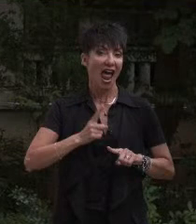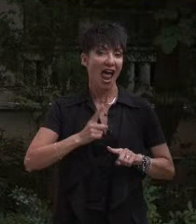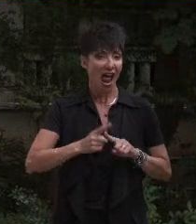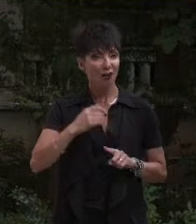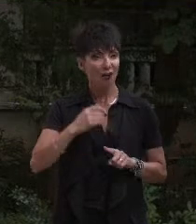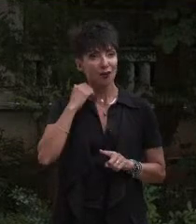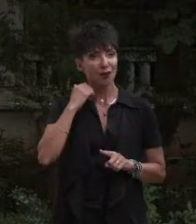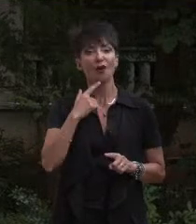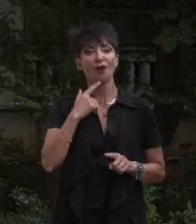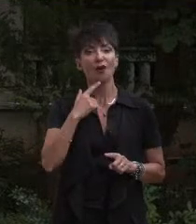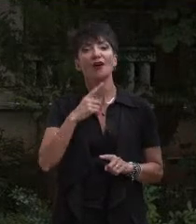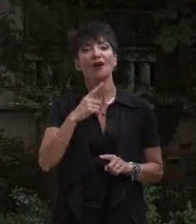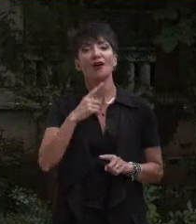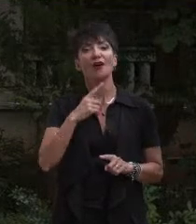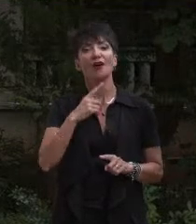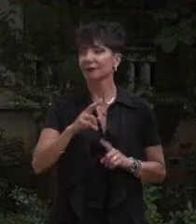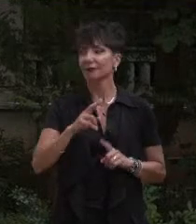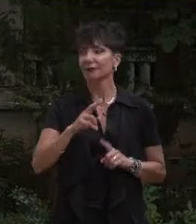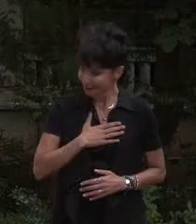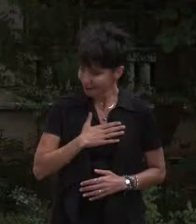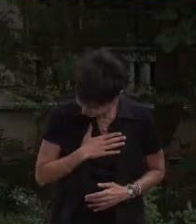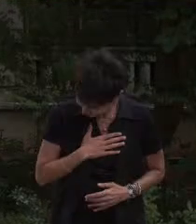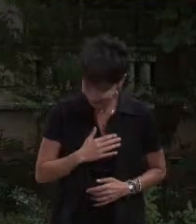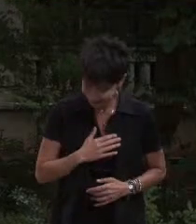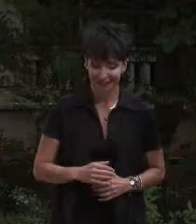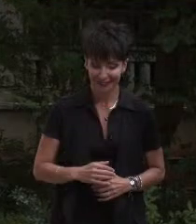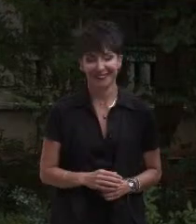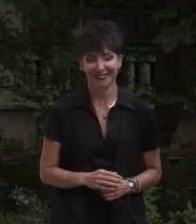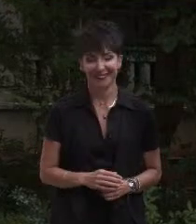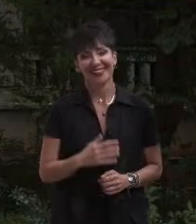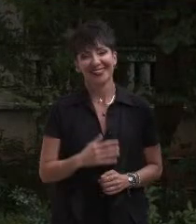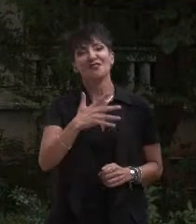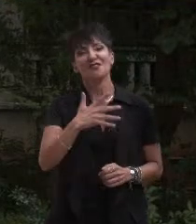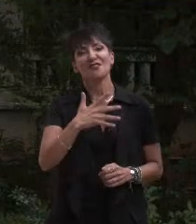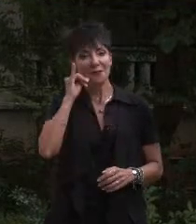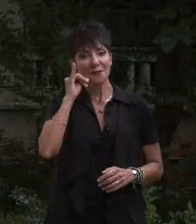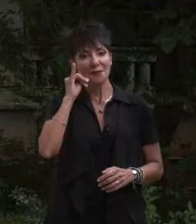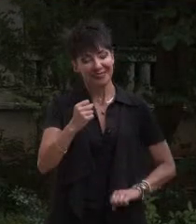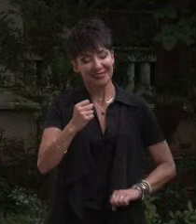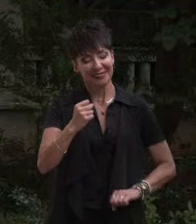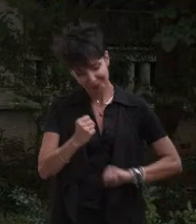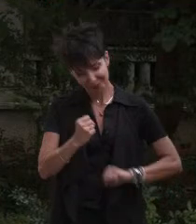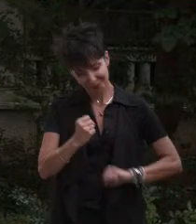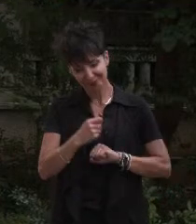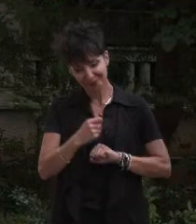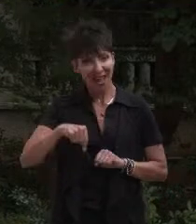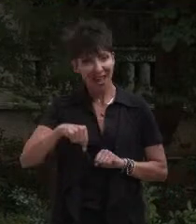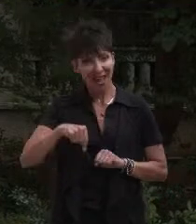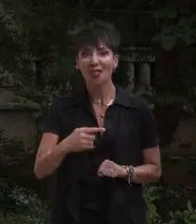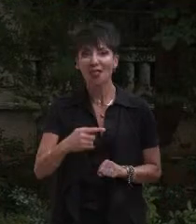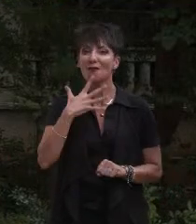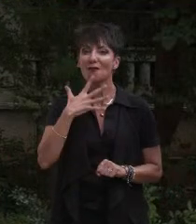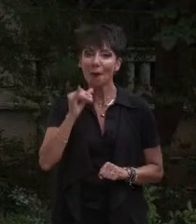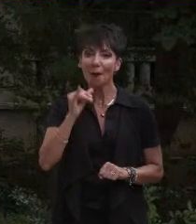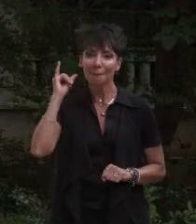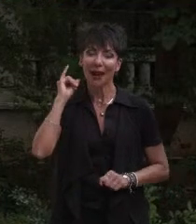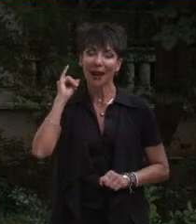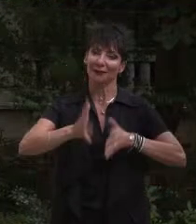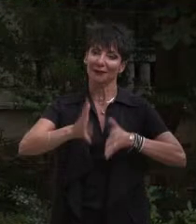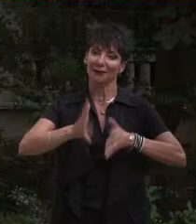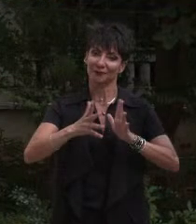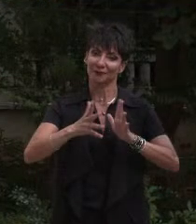Ερυθρού Σταυρού, την κυρία Ρομπόλη και την κυρία Ράντου, γιατί είναι πάντα κοντά μας για την